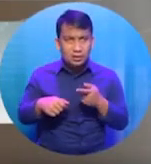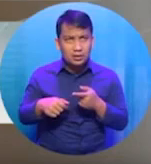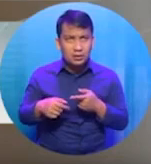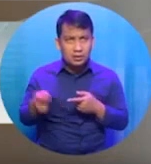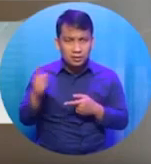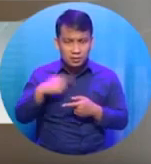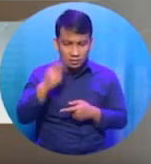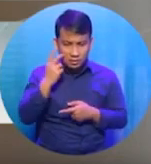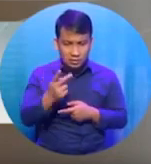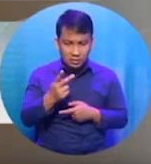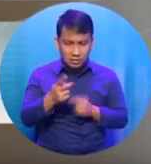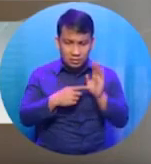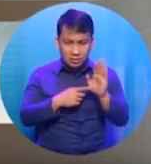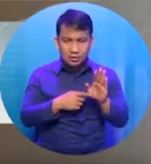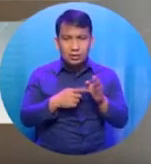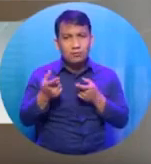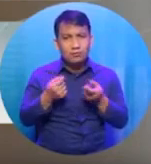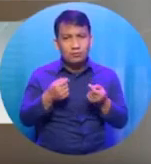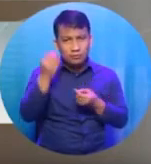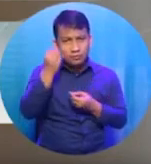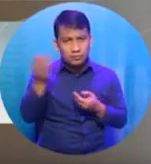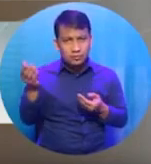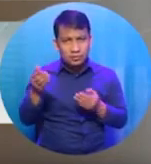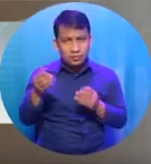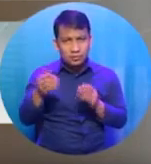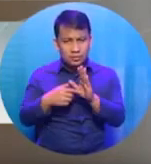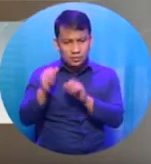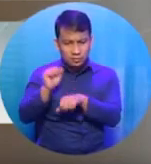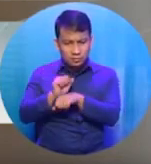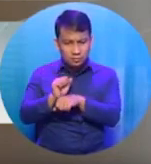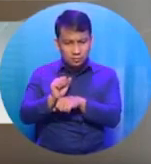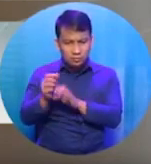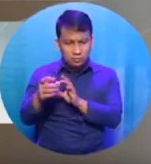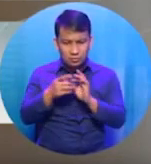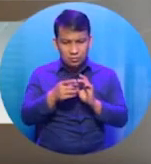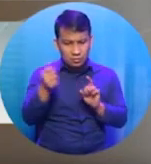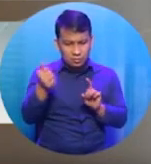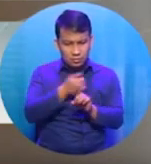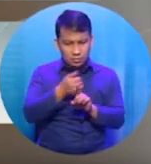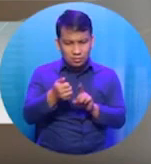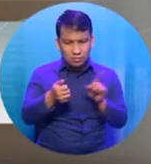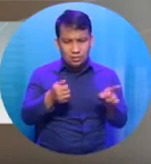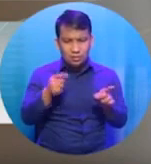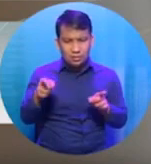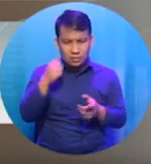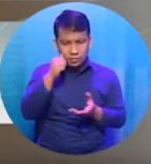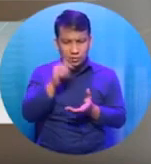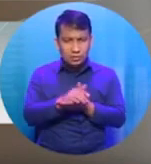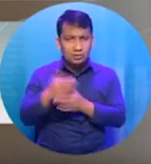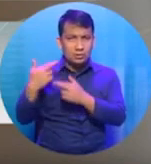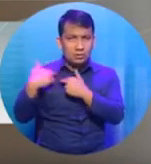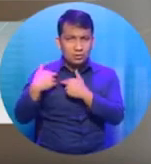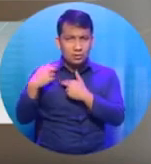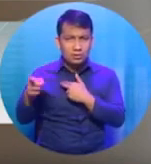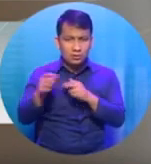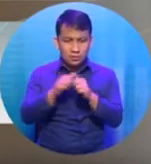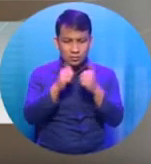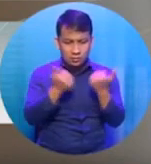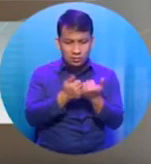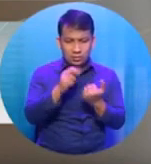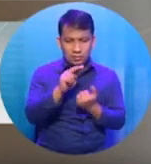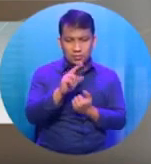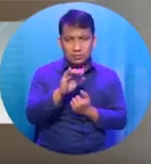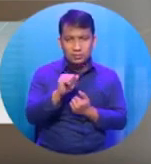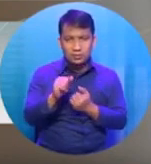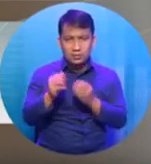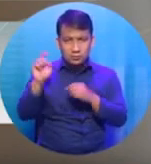no, nakita natin na pinagagawa na ng mga illegal na bagay at sinasaktan na ang inyong asawa. Responsibilidad na po ng agency